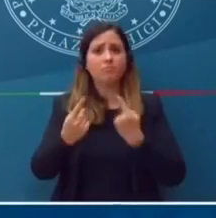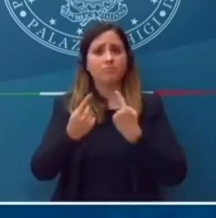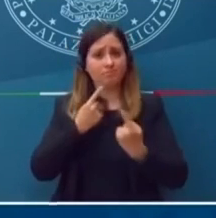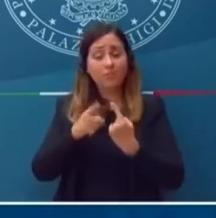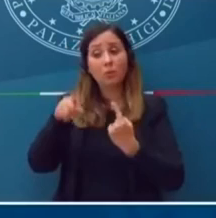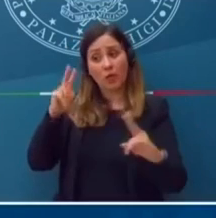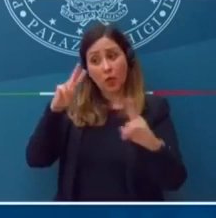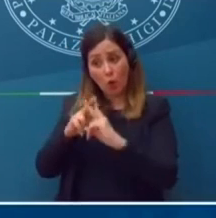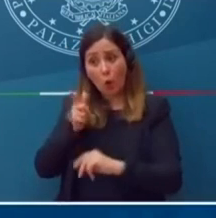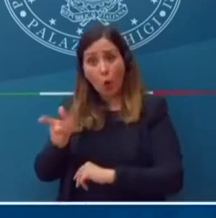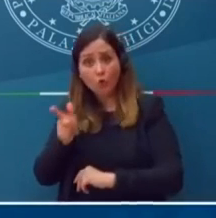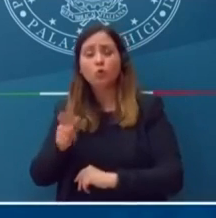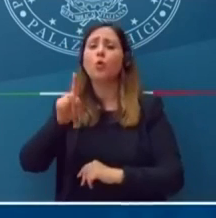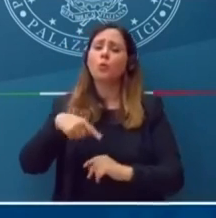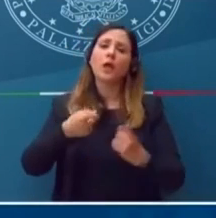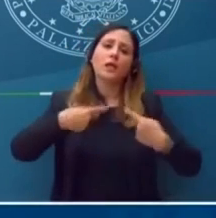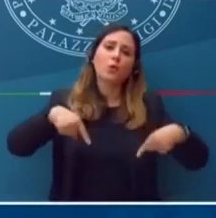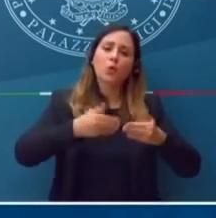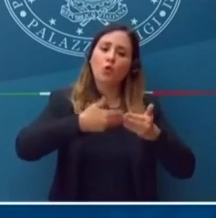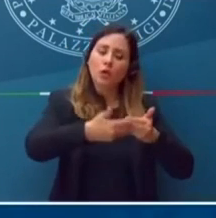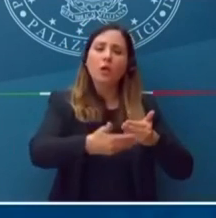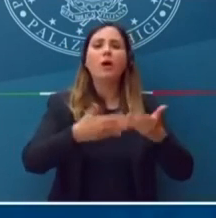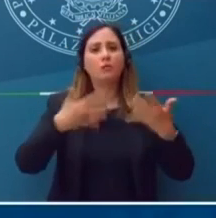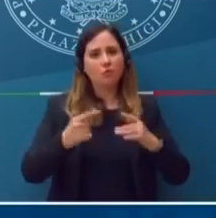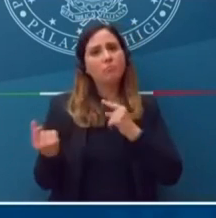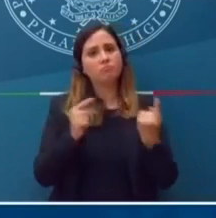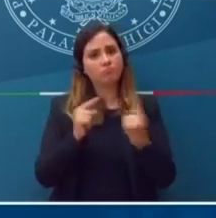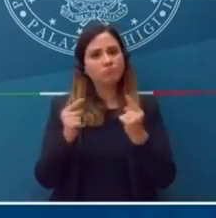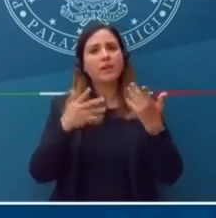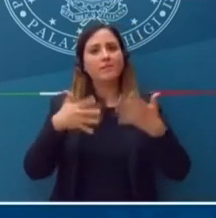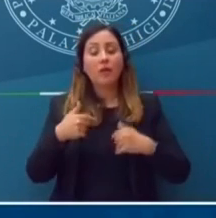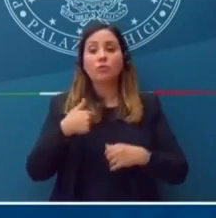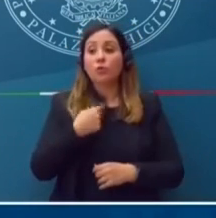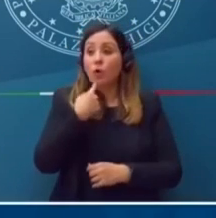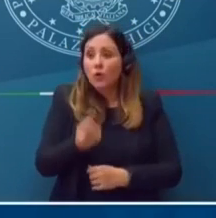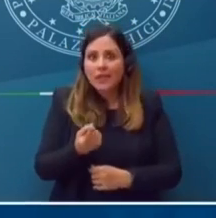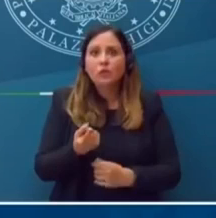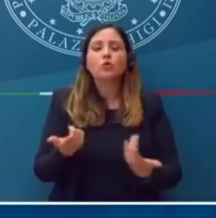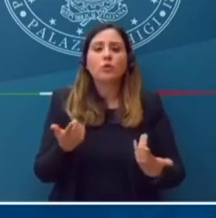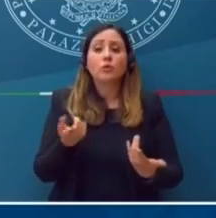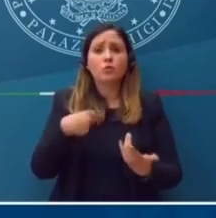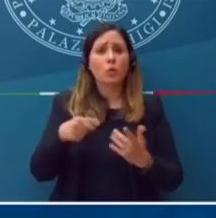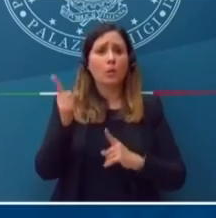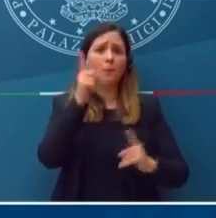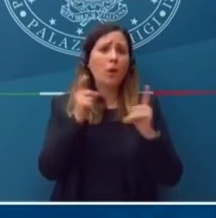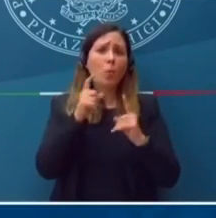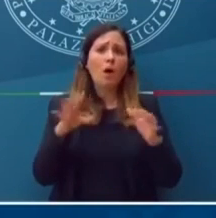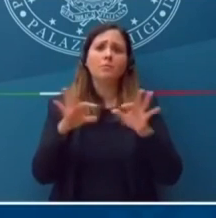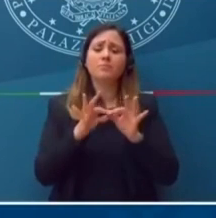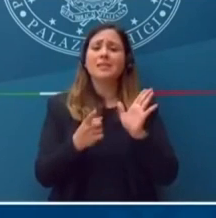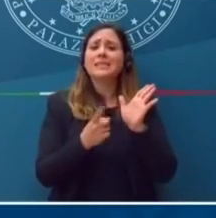anche nelle riunioni successive, dove le due cose che ho detto è che noi siamo preoccupati per i diritti umanitari,